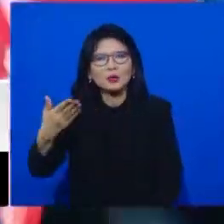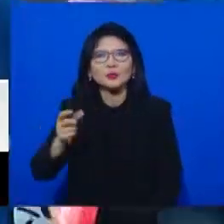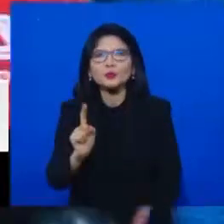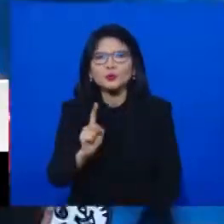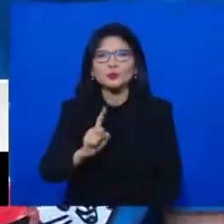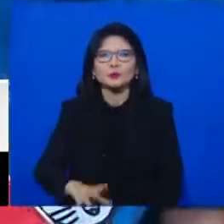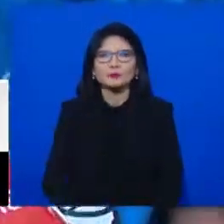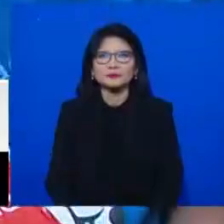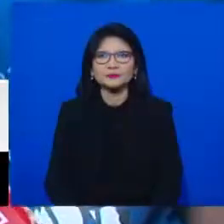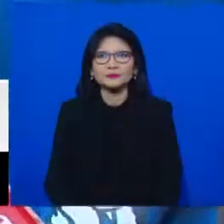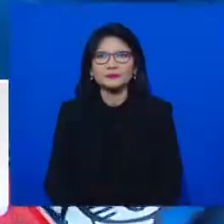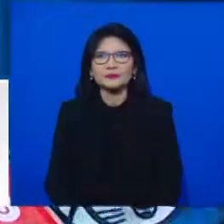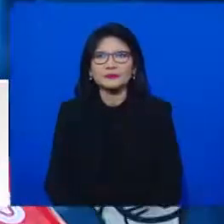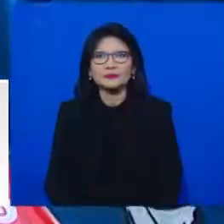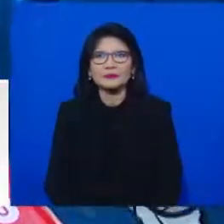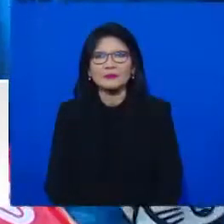gitu.